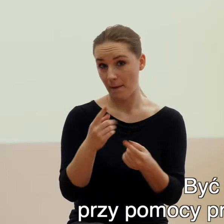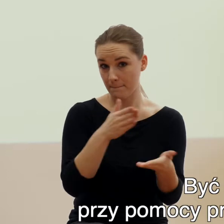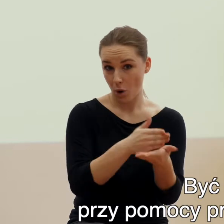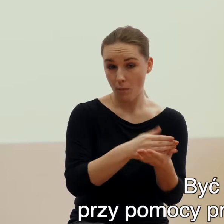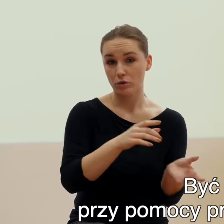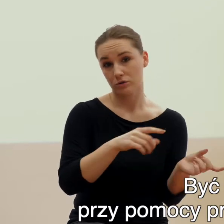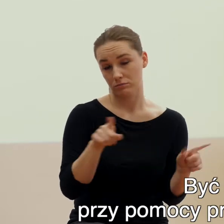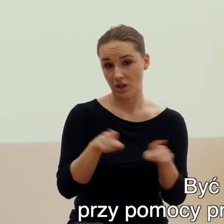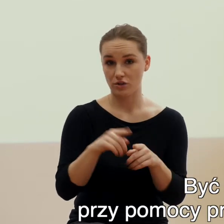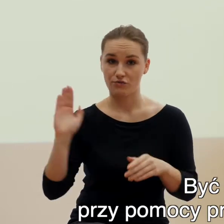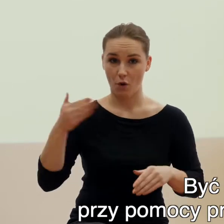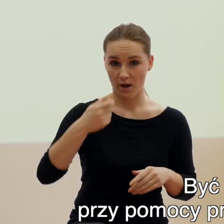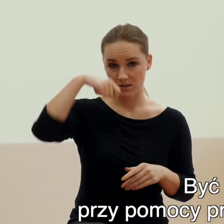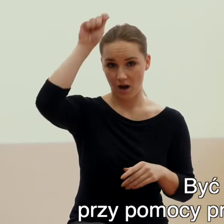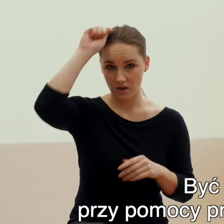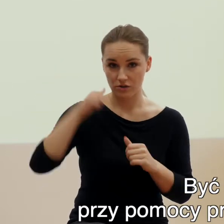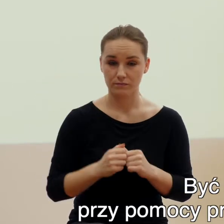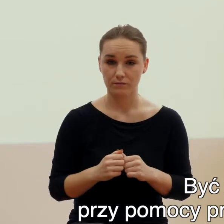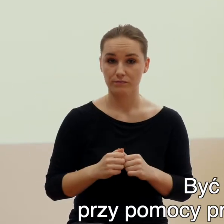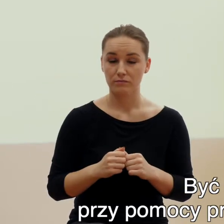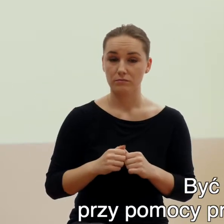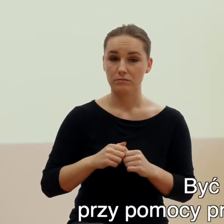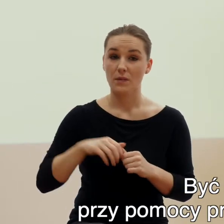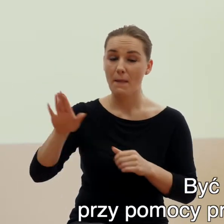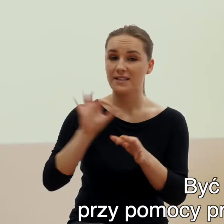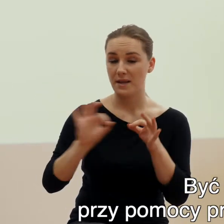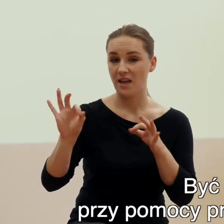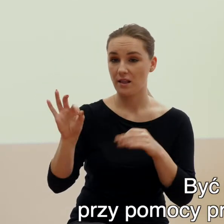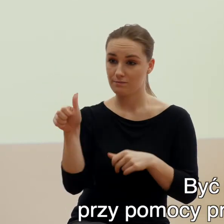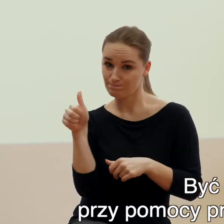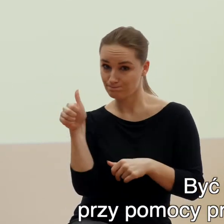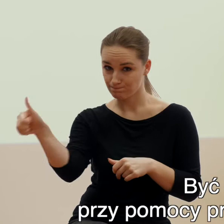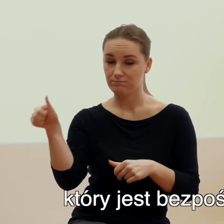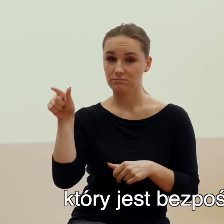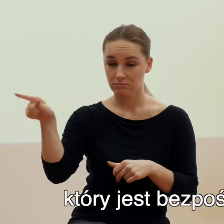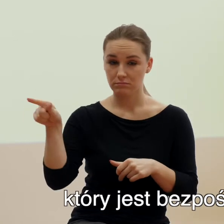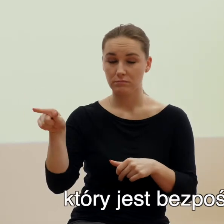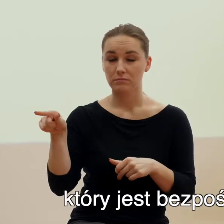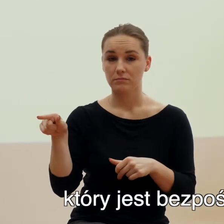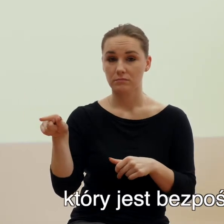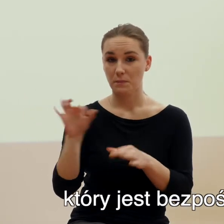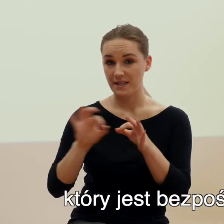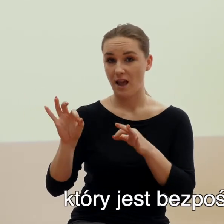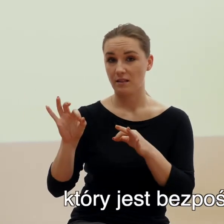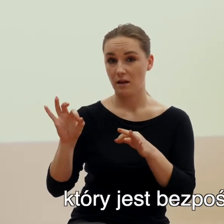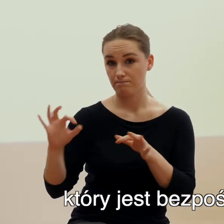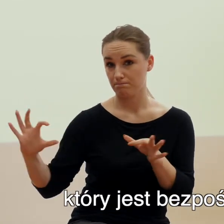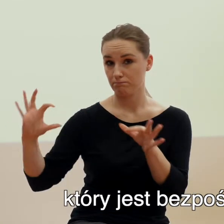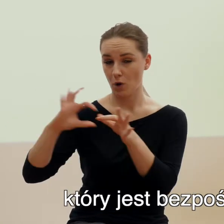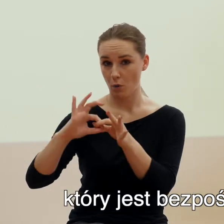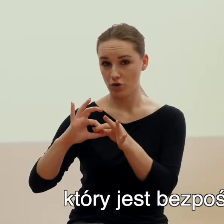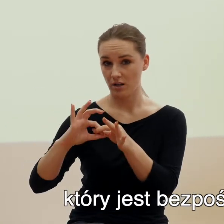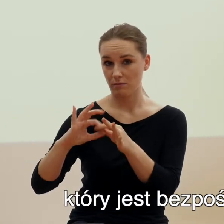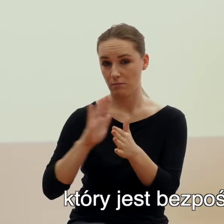jednocześnie, przy pomocy przycisku ręcznego ostrzegacza pożarowego, który jest bezpośrednio połączony